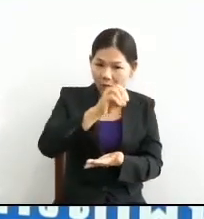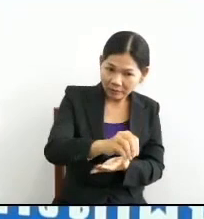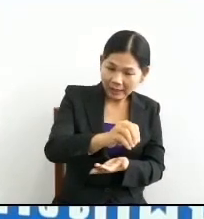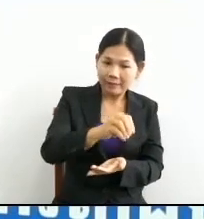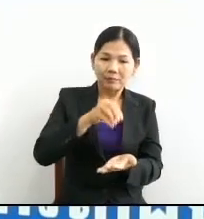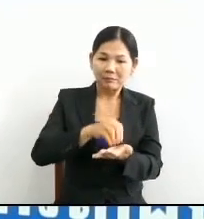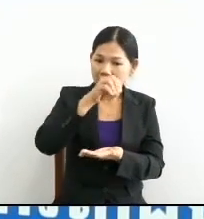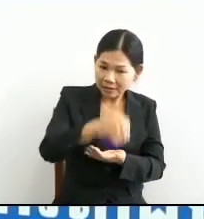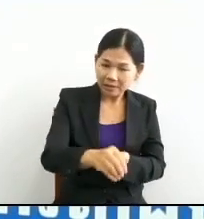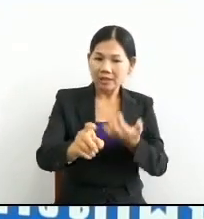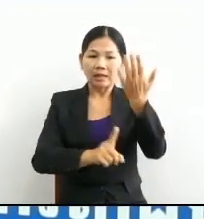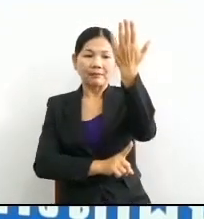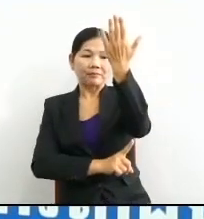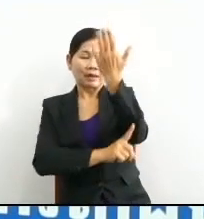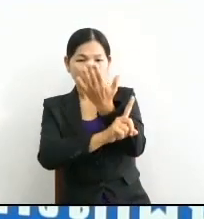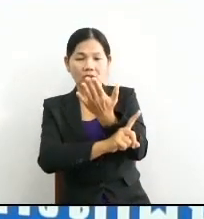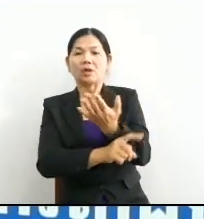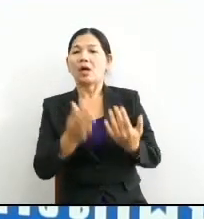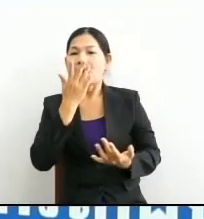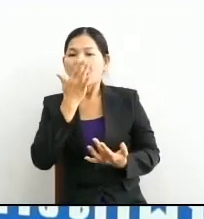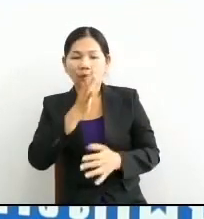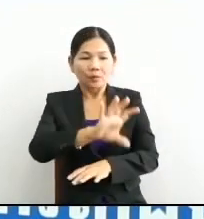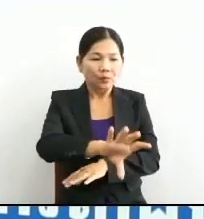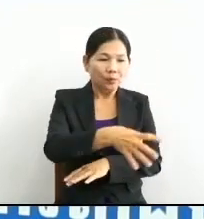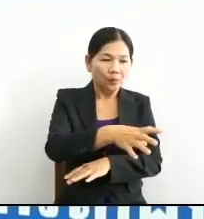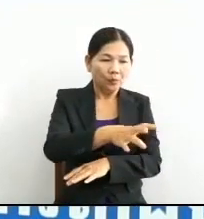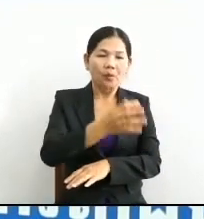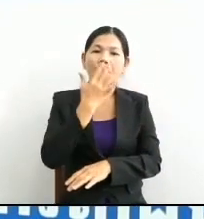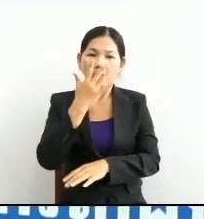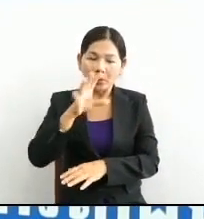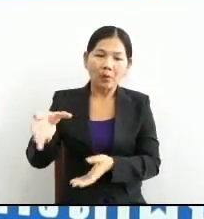rốt cái chuyện này con nhưng mà đam nó không theo con nữa mệt đái ru hết con ru hết